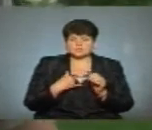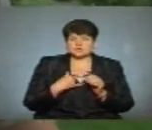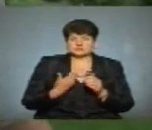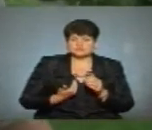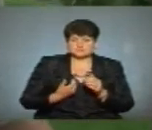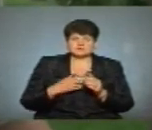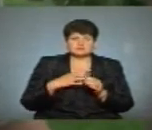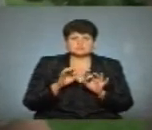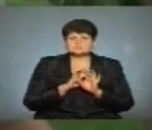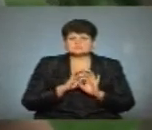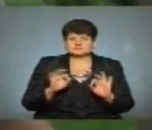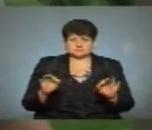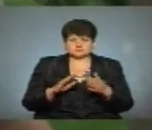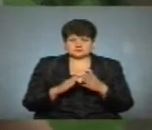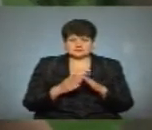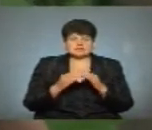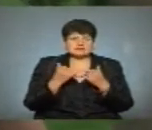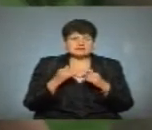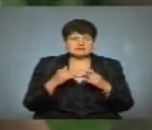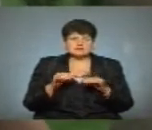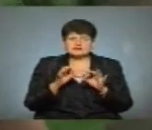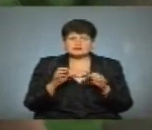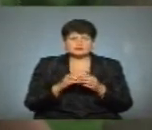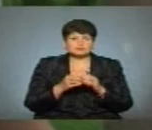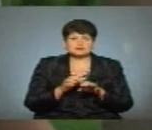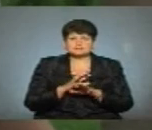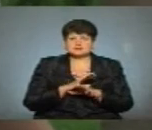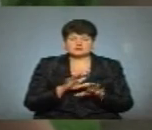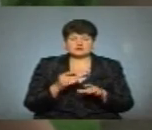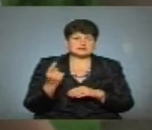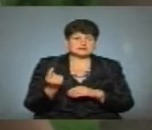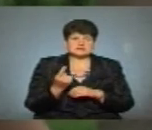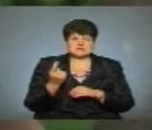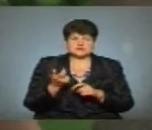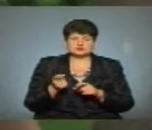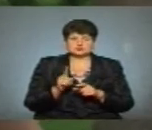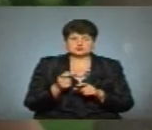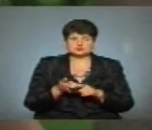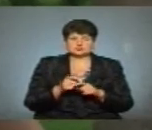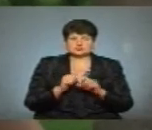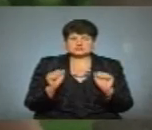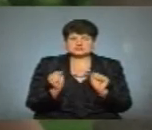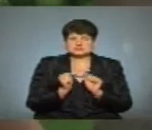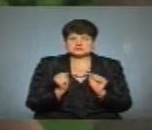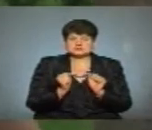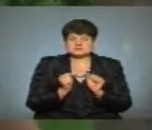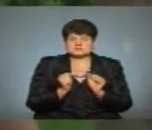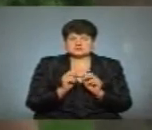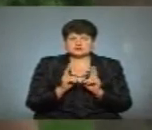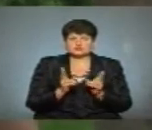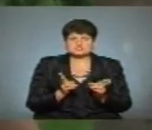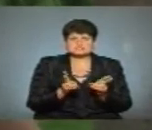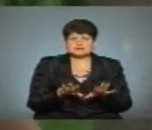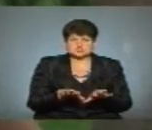Вона була в чудовому стані. Тобто, на диво, ніяких проблем не було. Єдине, що дуже замерзло і хтось